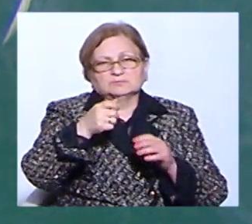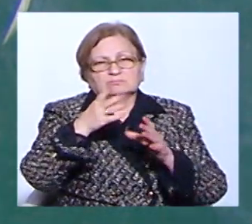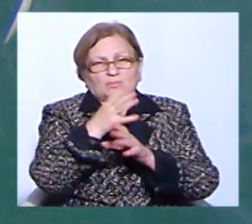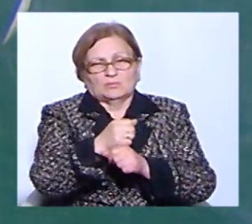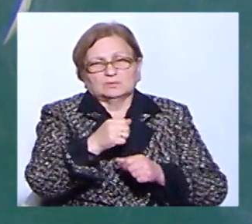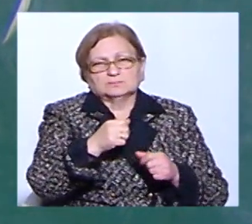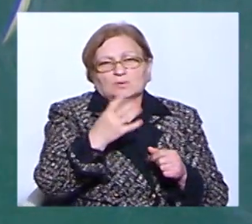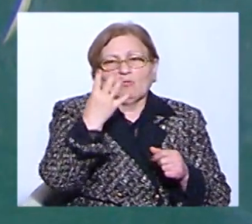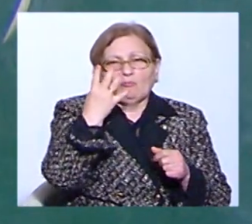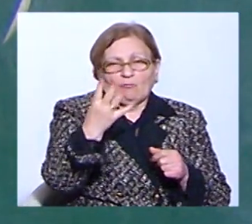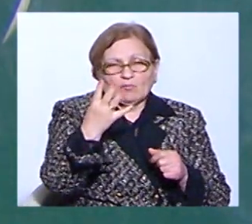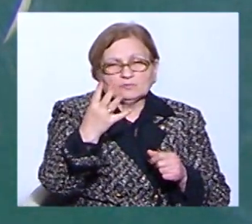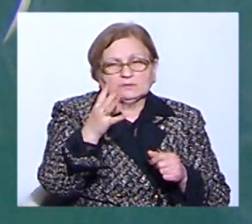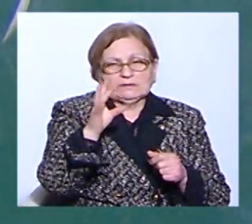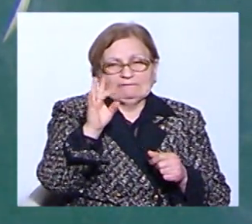დავწეროთ.